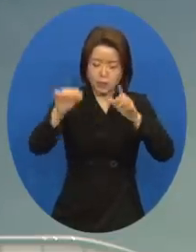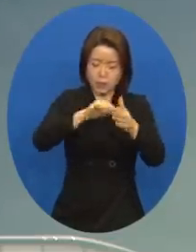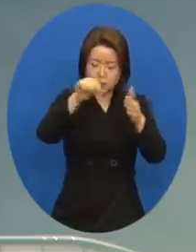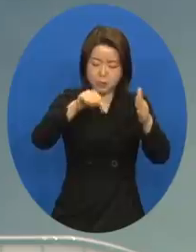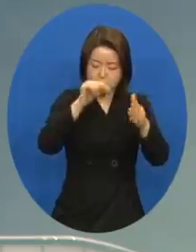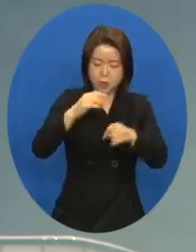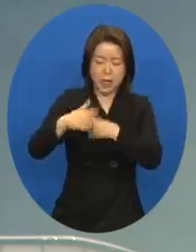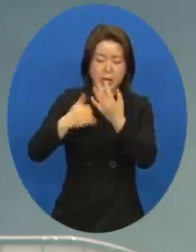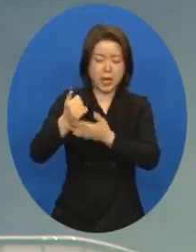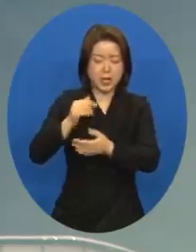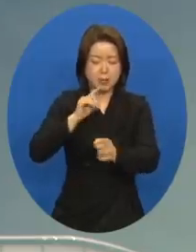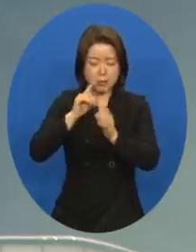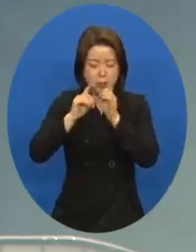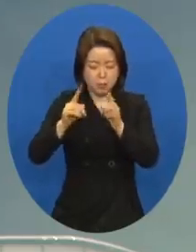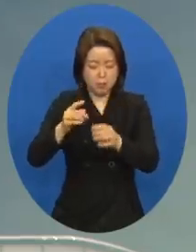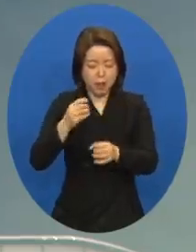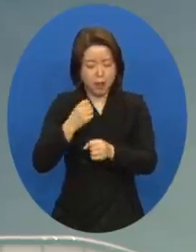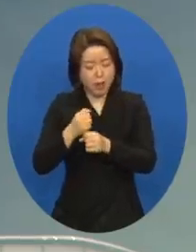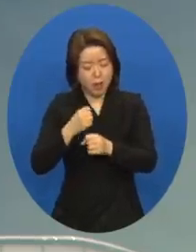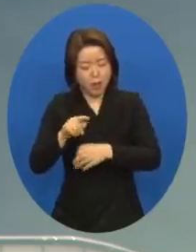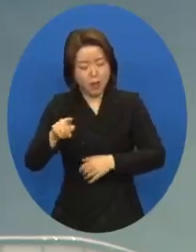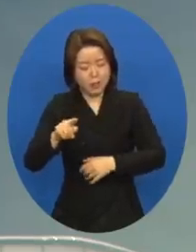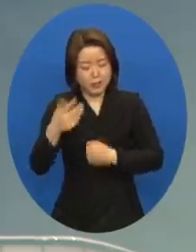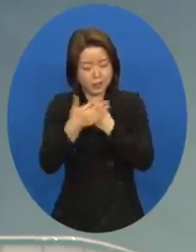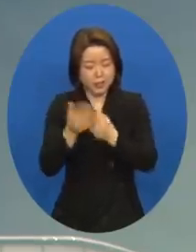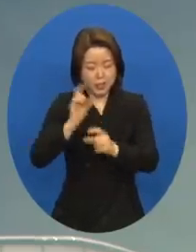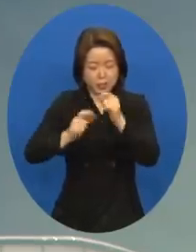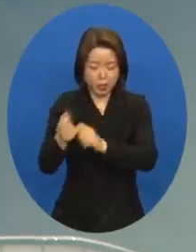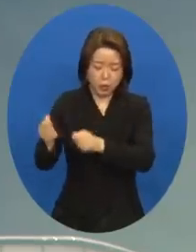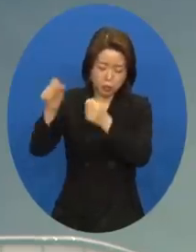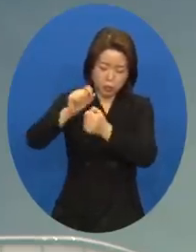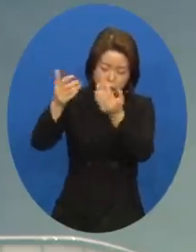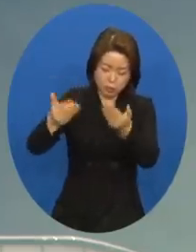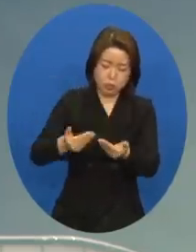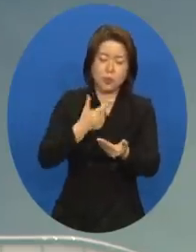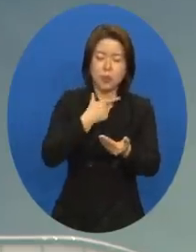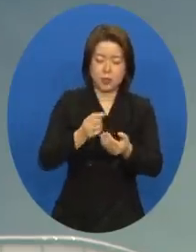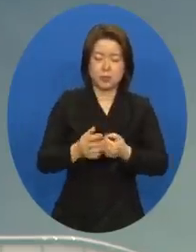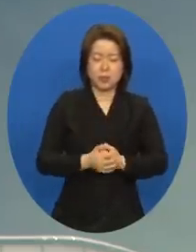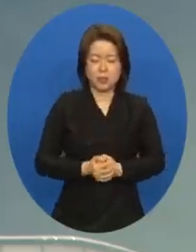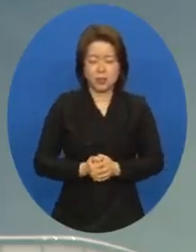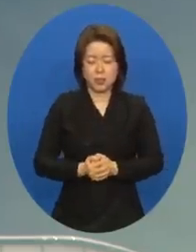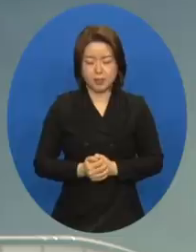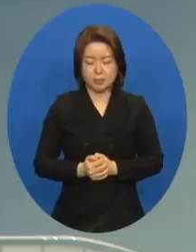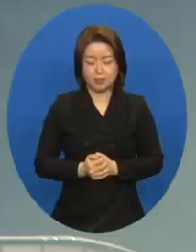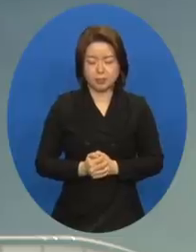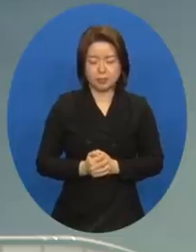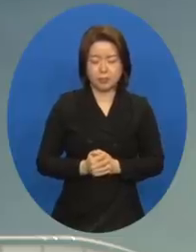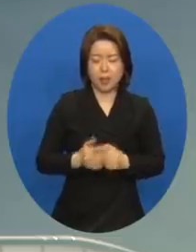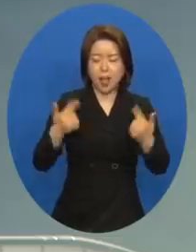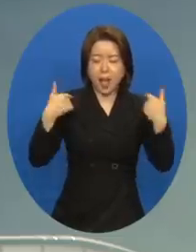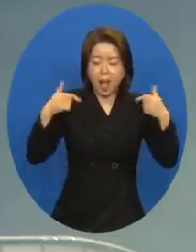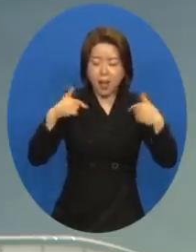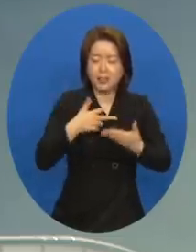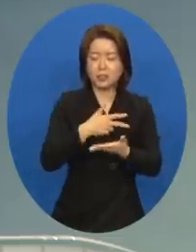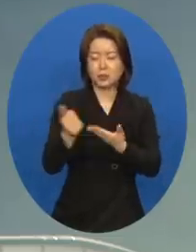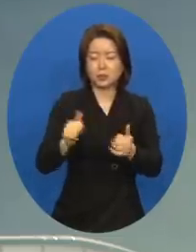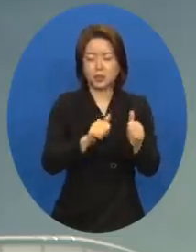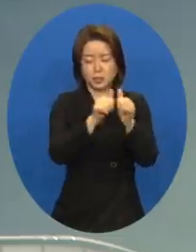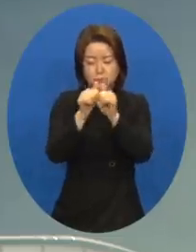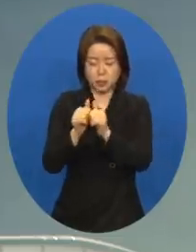하나님의 말할 수 없는 은혜를 더욱 부어주시기를 원합니다. 항상 주님과